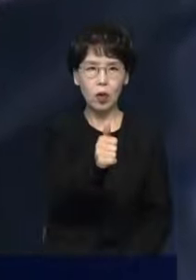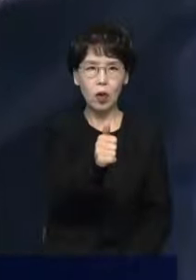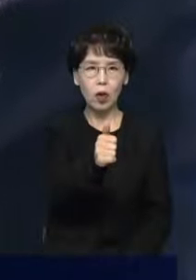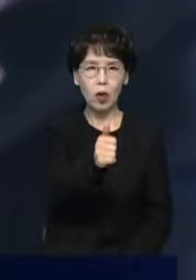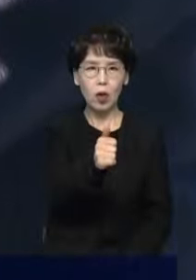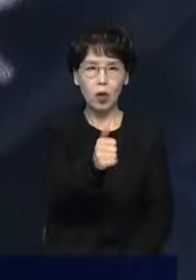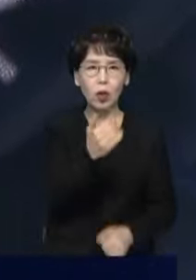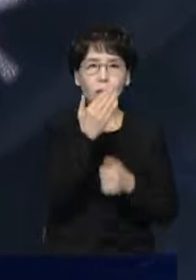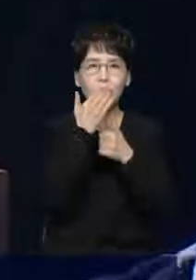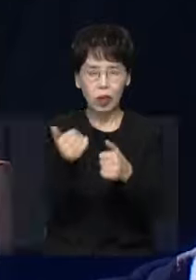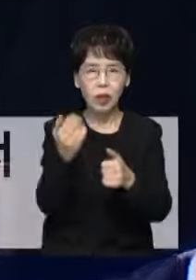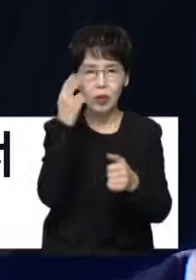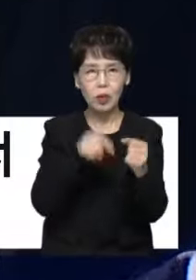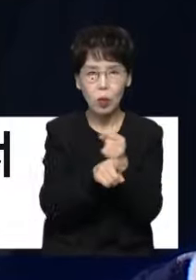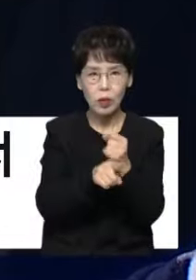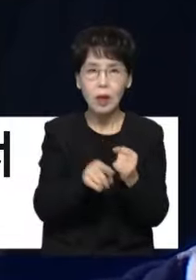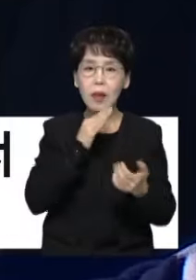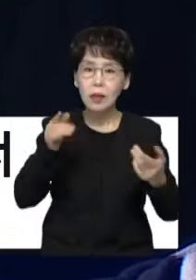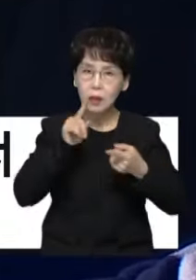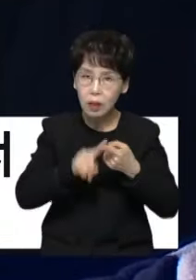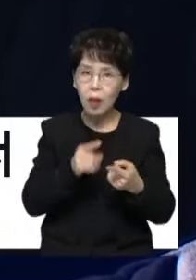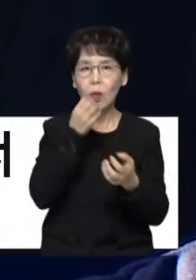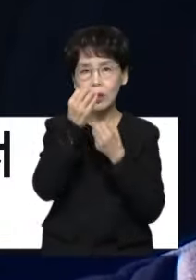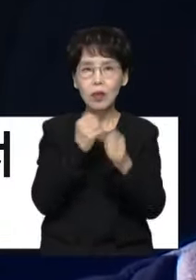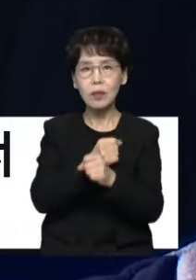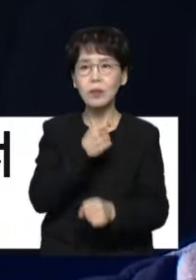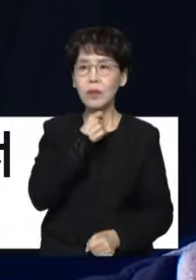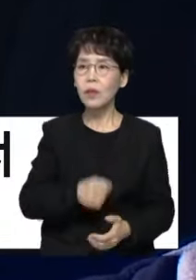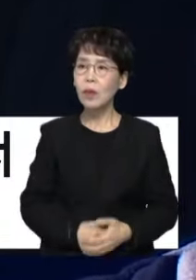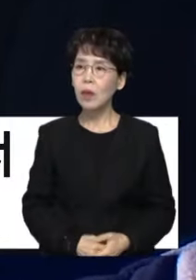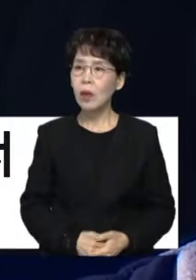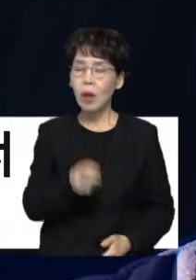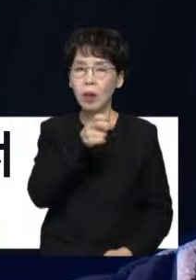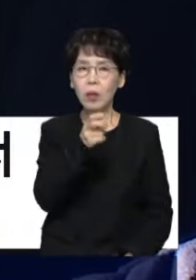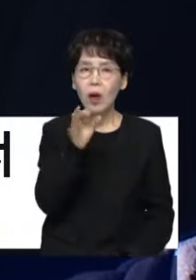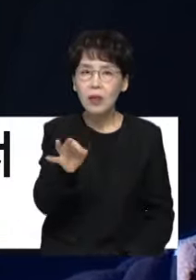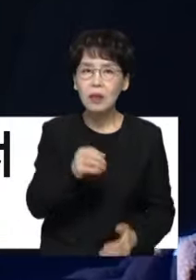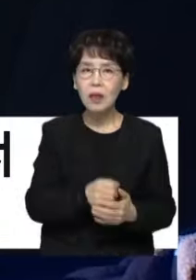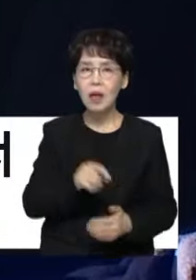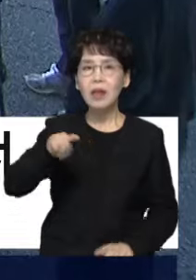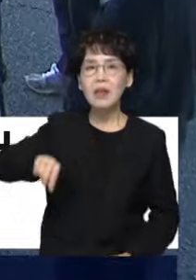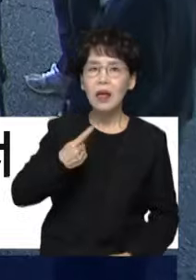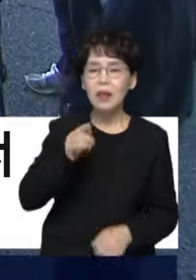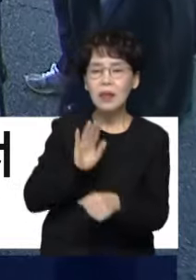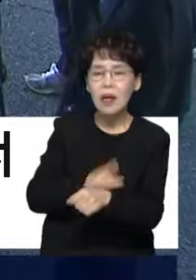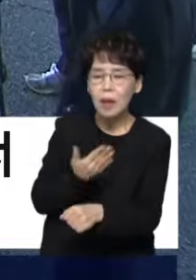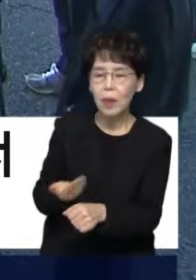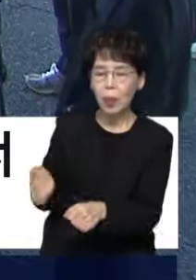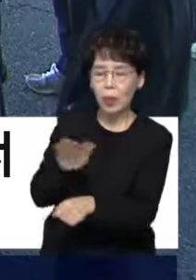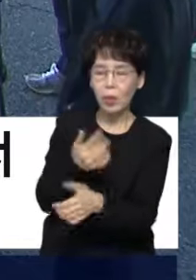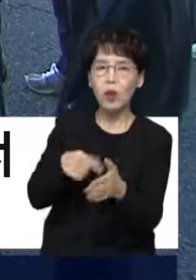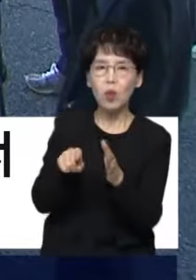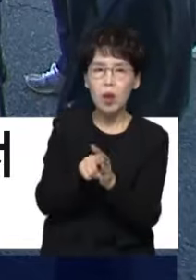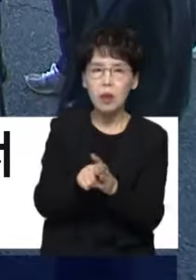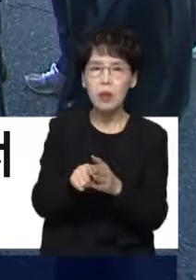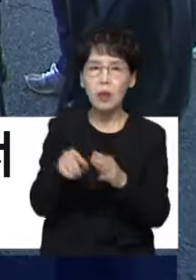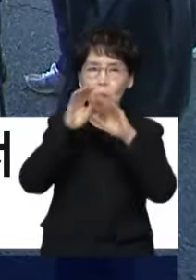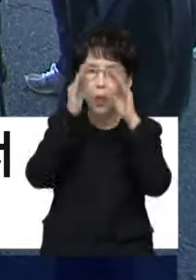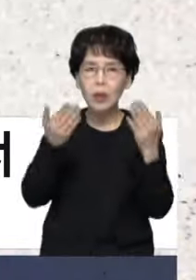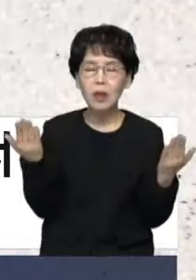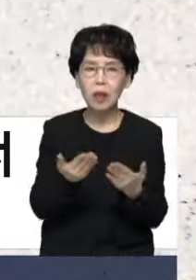출석했습니다. 사실대로 모든 걸 진술하겠습니다. 명태균 씨가 자기의 잘못을 덮기 위해서 모든